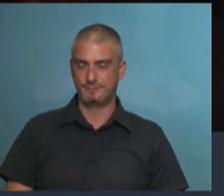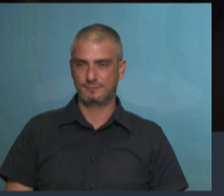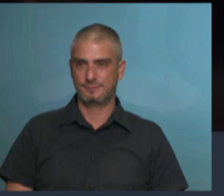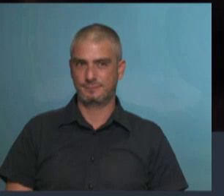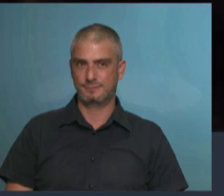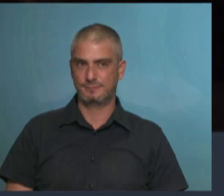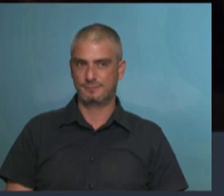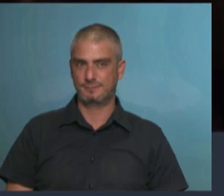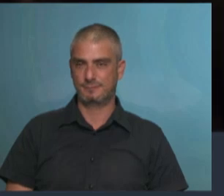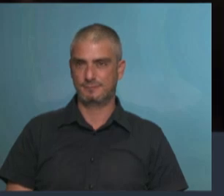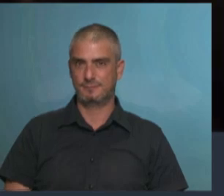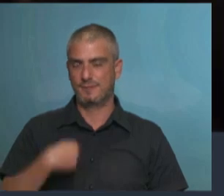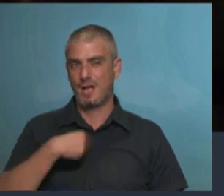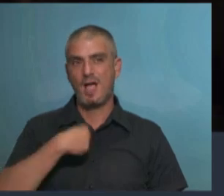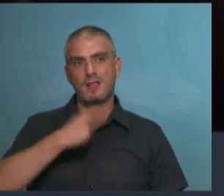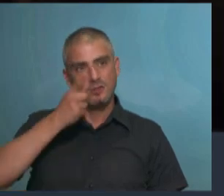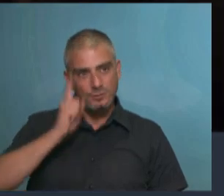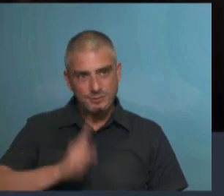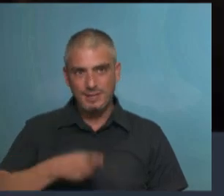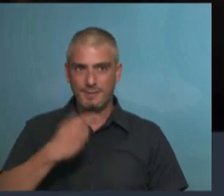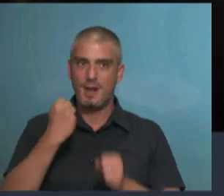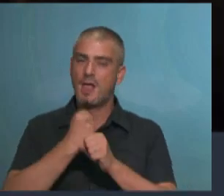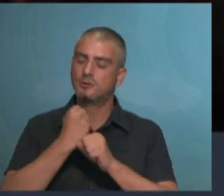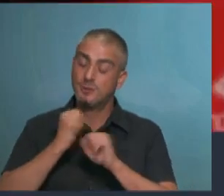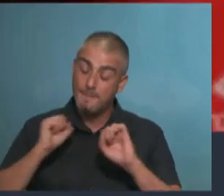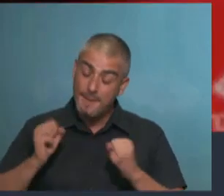לך שאנחנו הולכים לעשות מאמץ